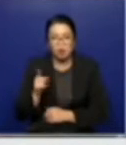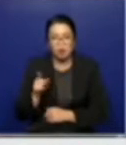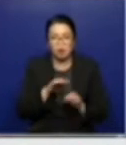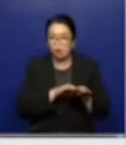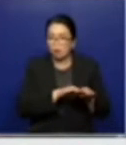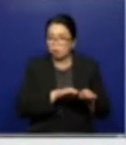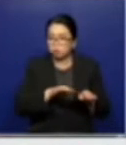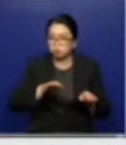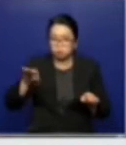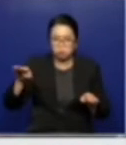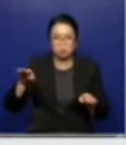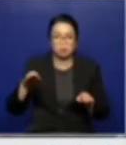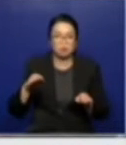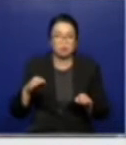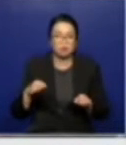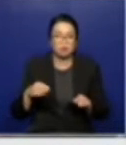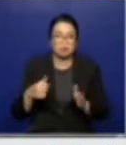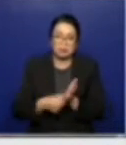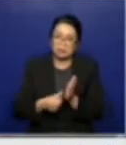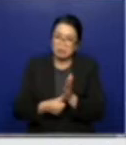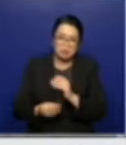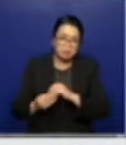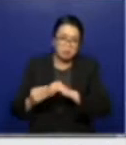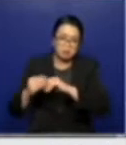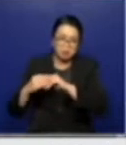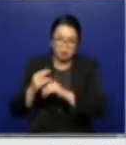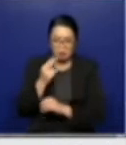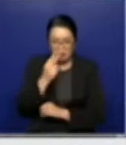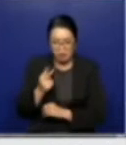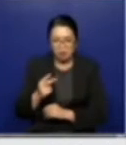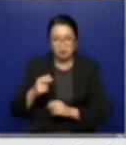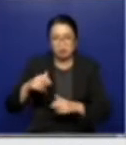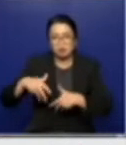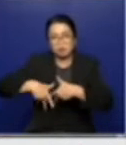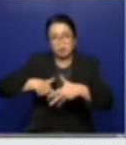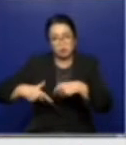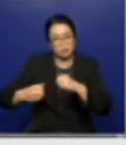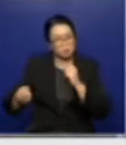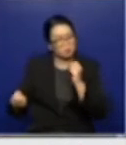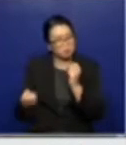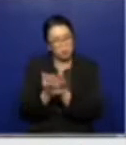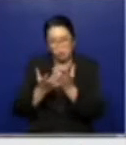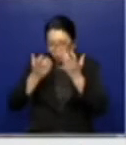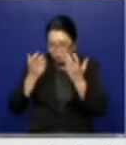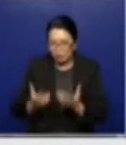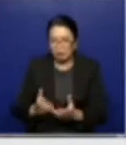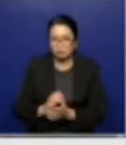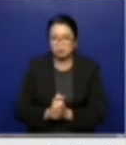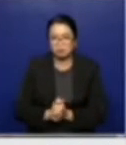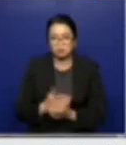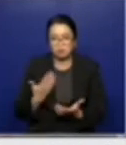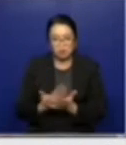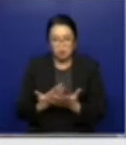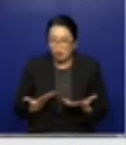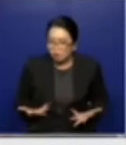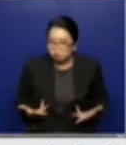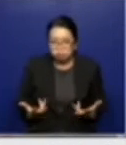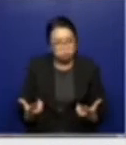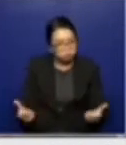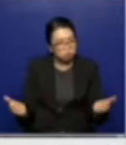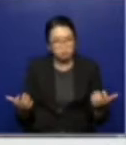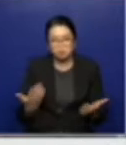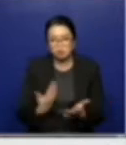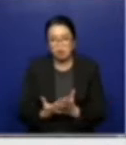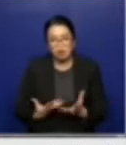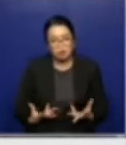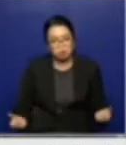ท้อนว่าประชาชนกำลังเดือดร้อนถึงขั้นที่เรียกว่ากำลังถังแตกนี่ยังไม่รวมหนี้